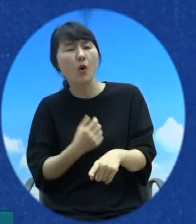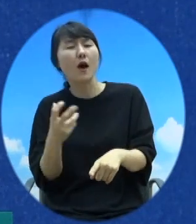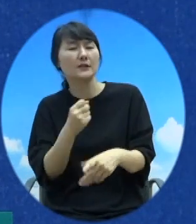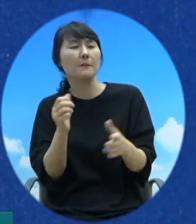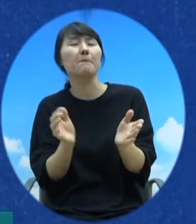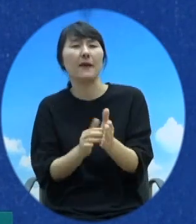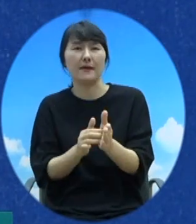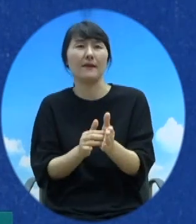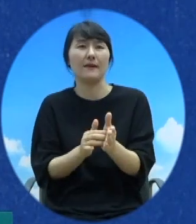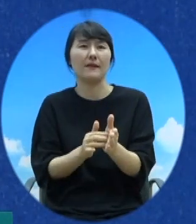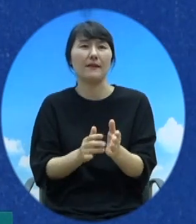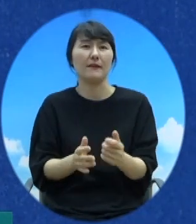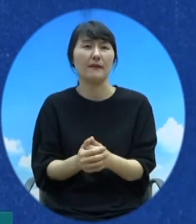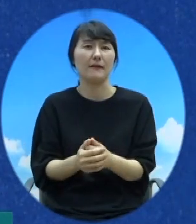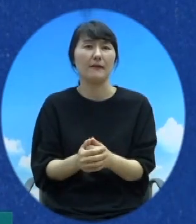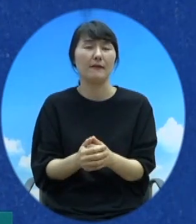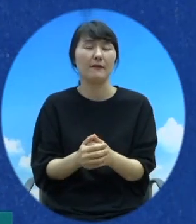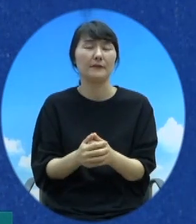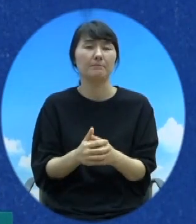소원하였더라.